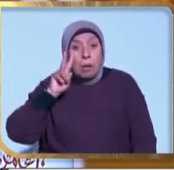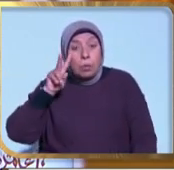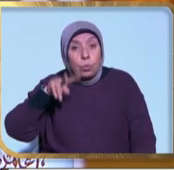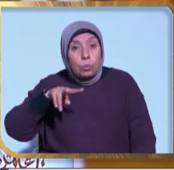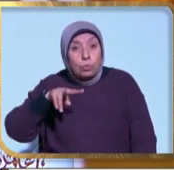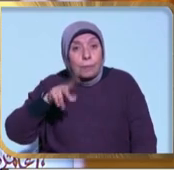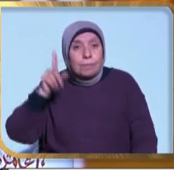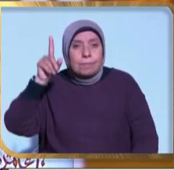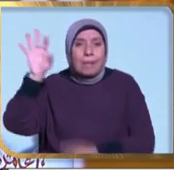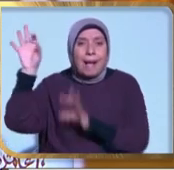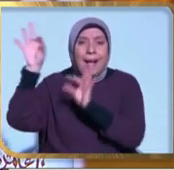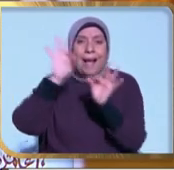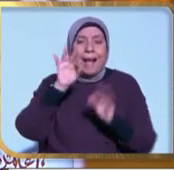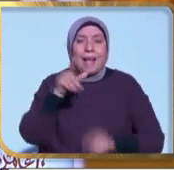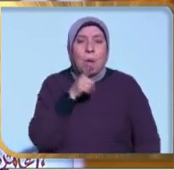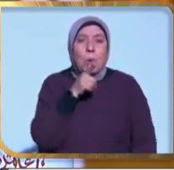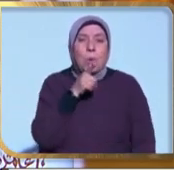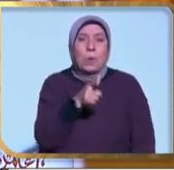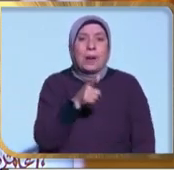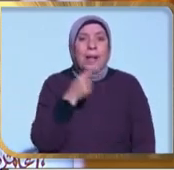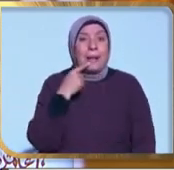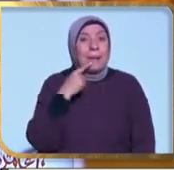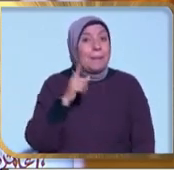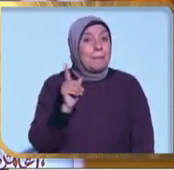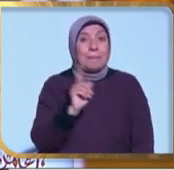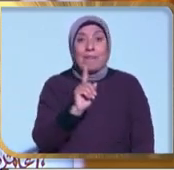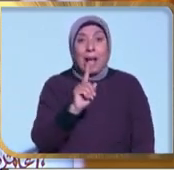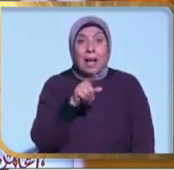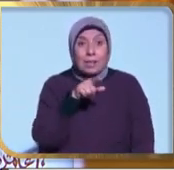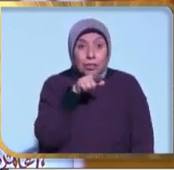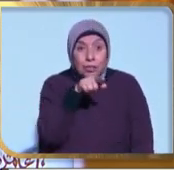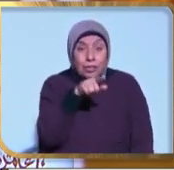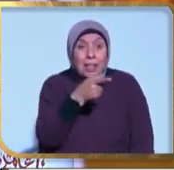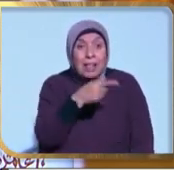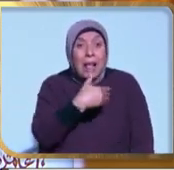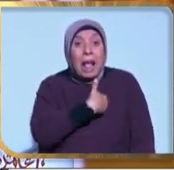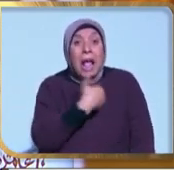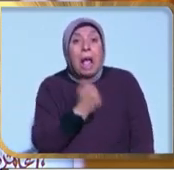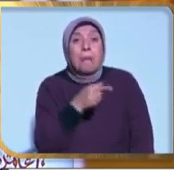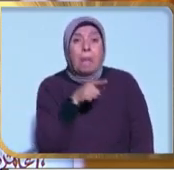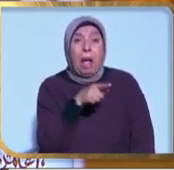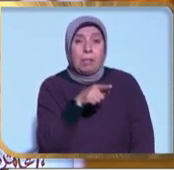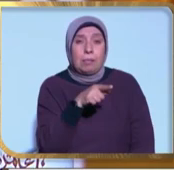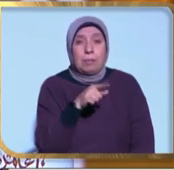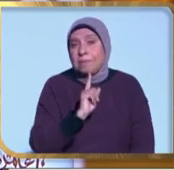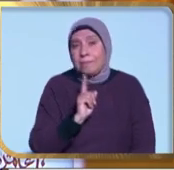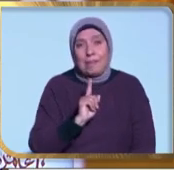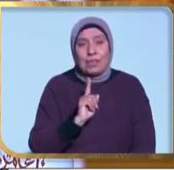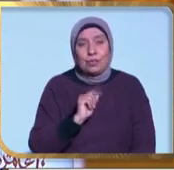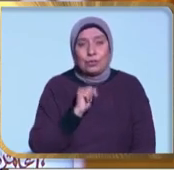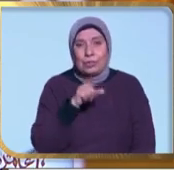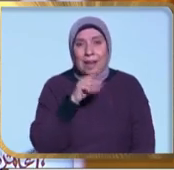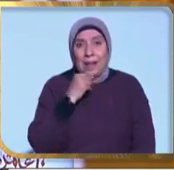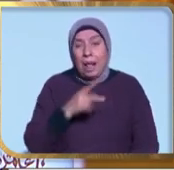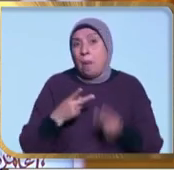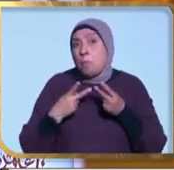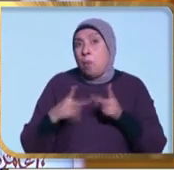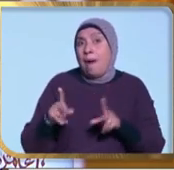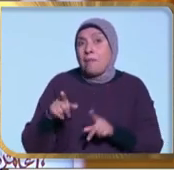الكريمه فهي جايه هنا الموه والنصره فانك تظهر موافقتك